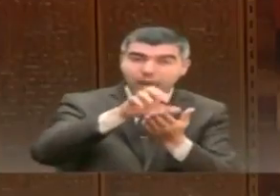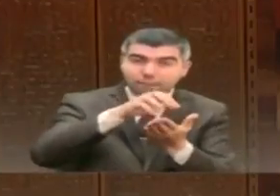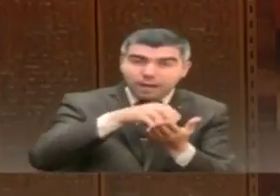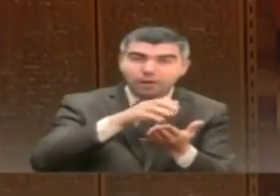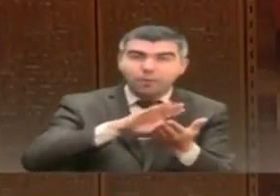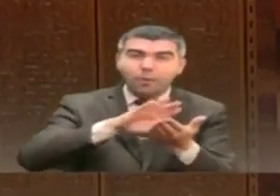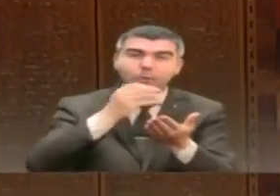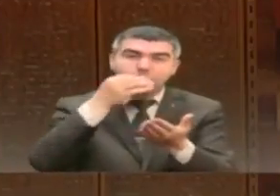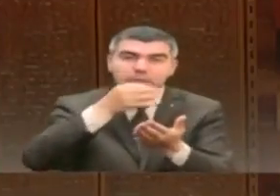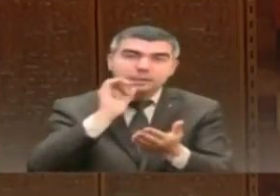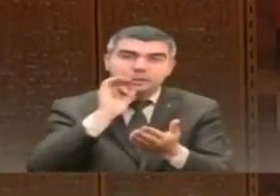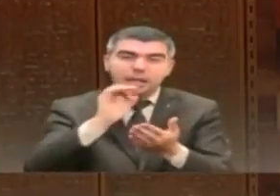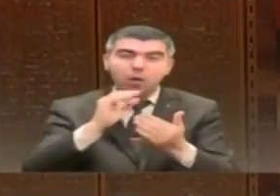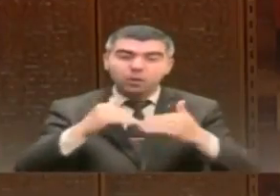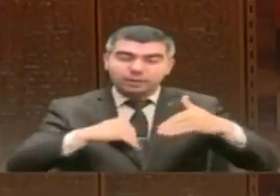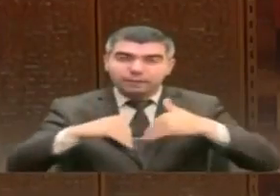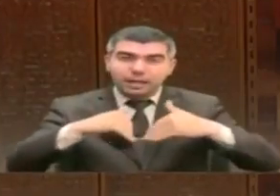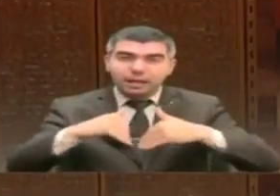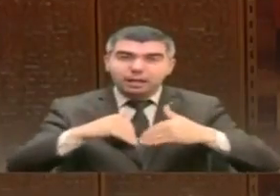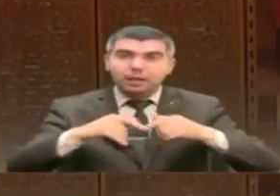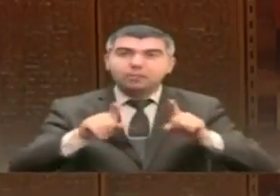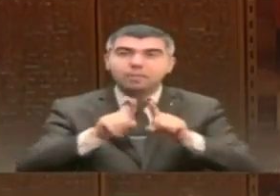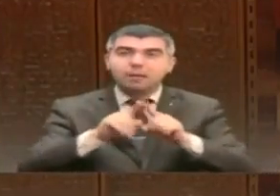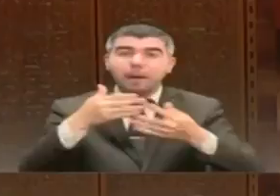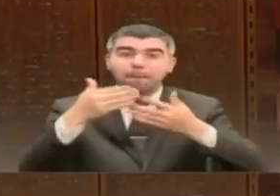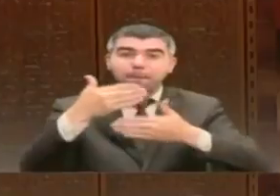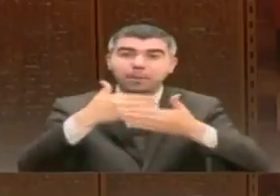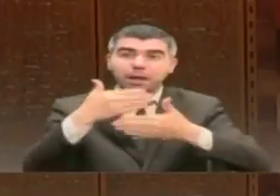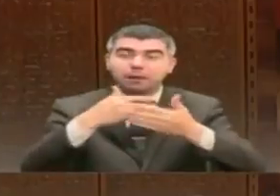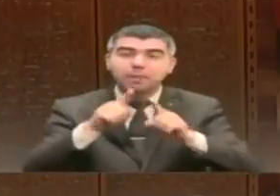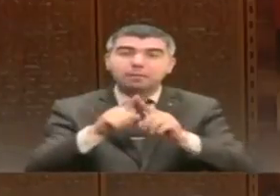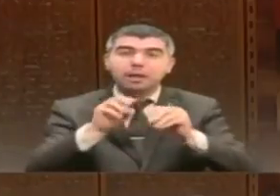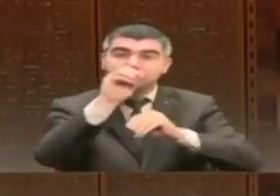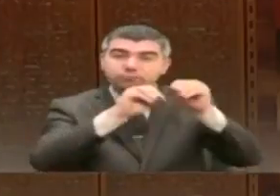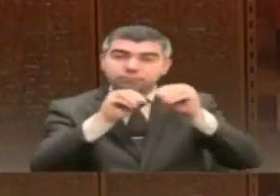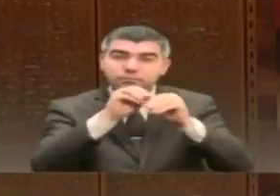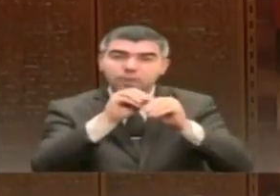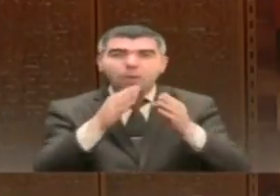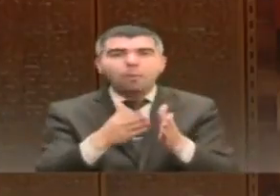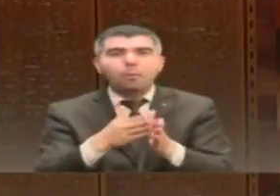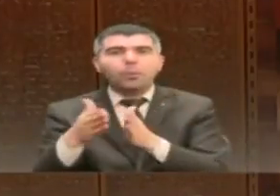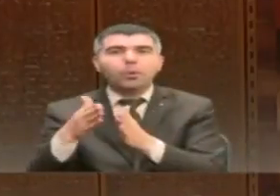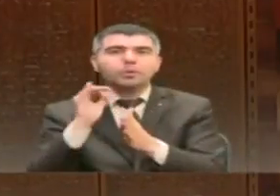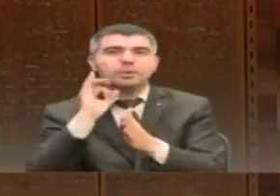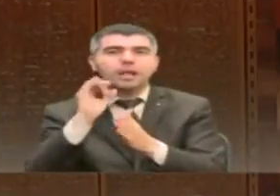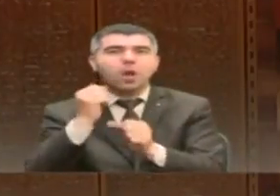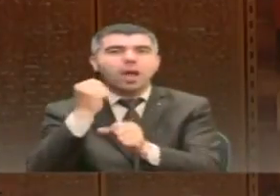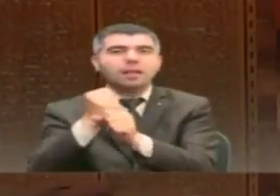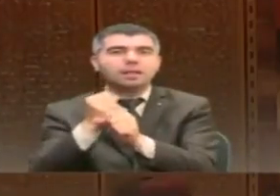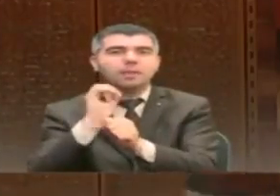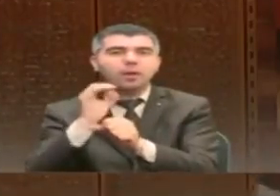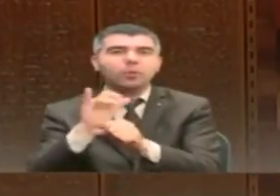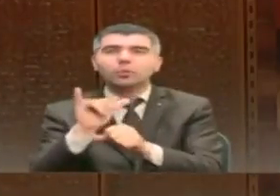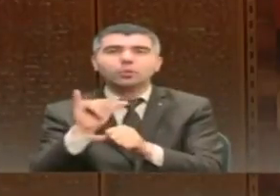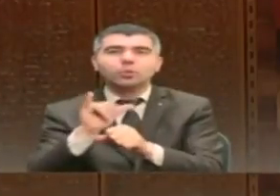البرامج تكلمت عليها، لكن الصيانة ديالها اصبحت الان من اختصاصات ديال الجهات. اذا منين نتكلموا على الصيانة خصنا ناخذوا